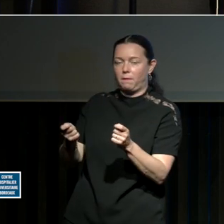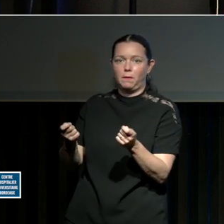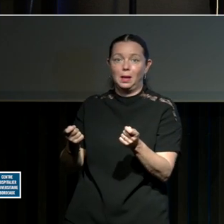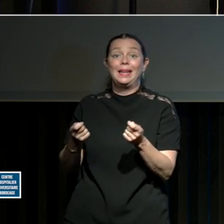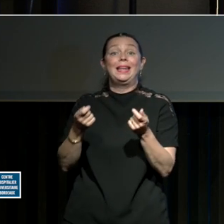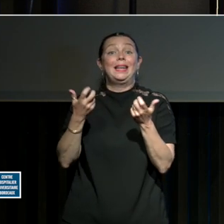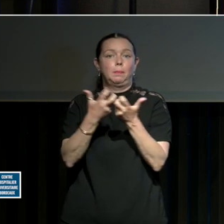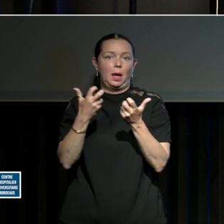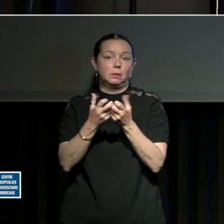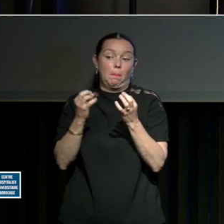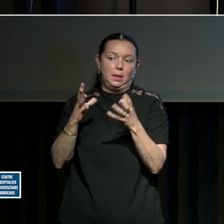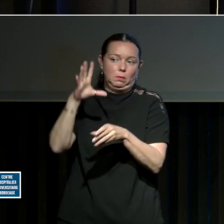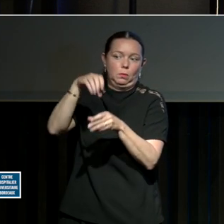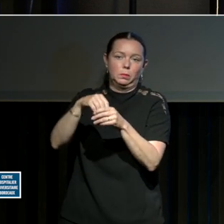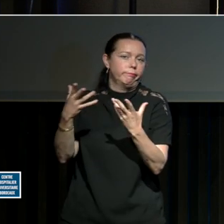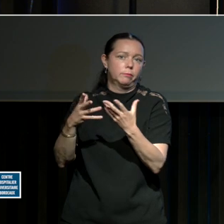vidéo.